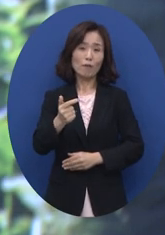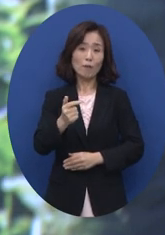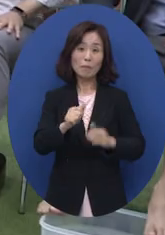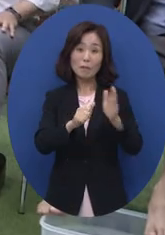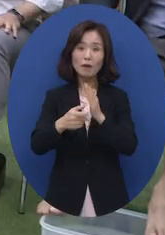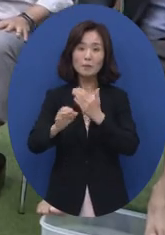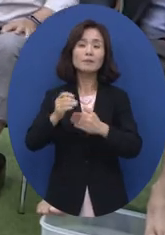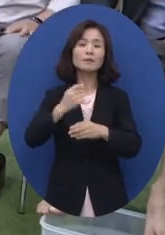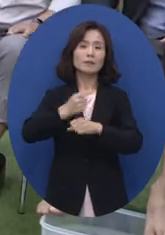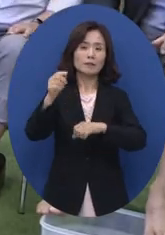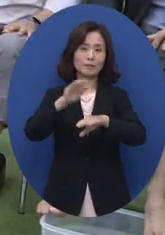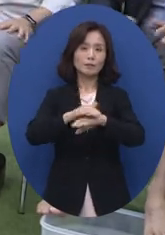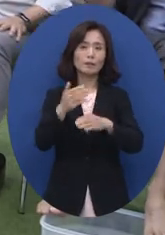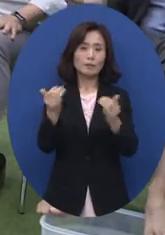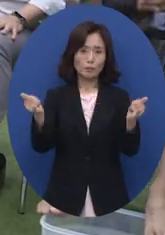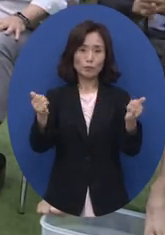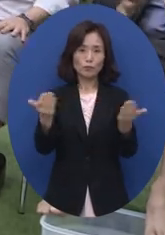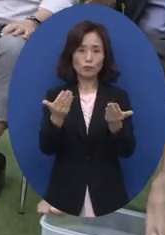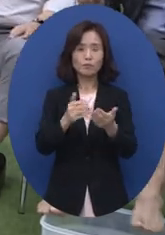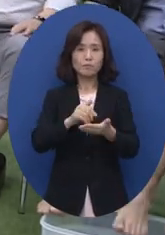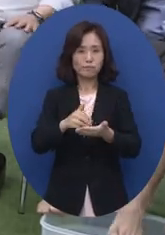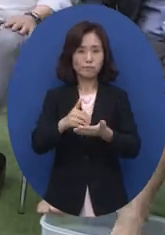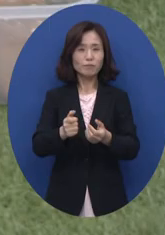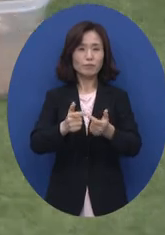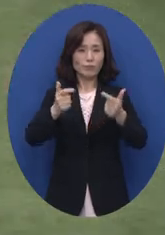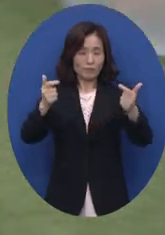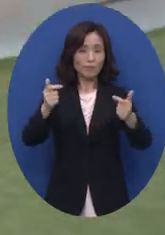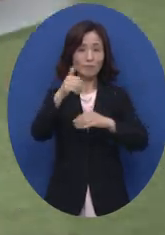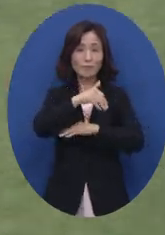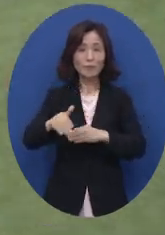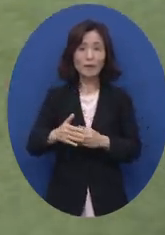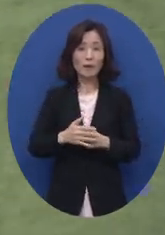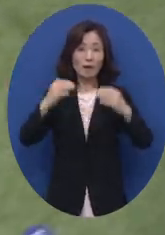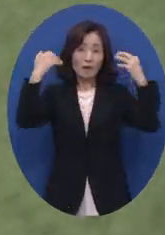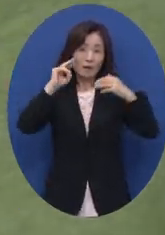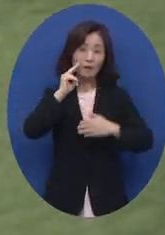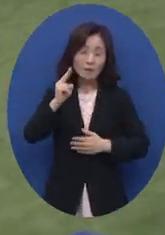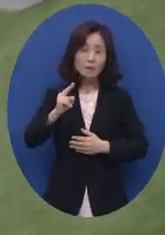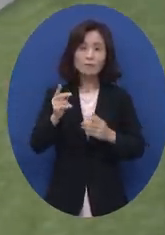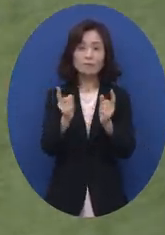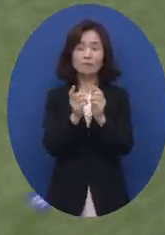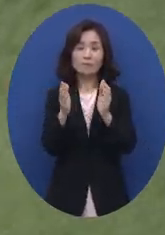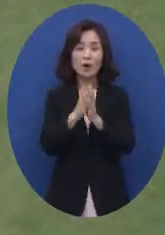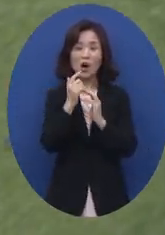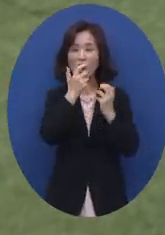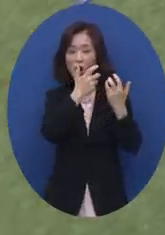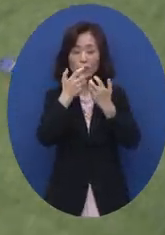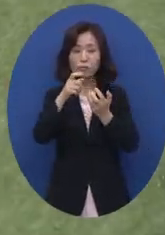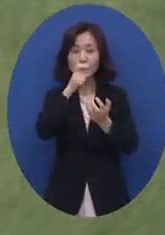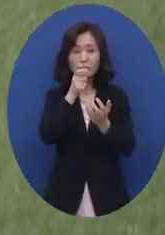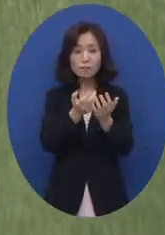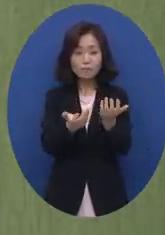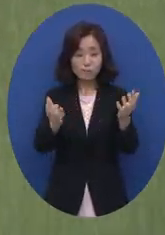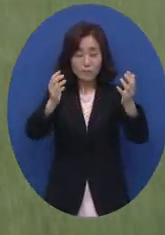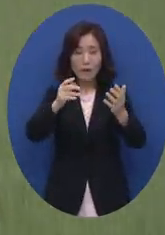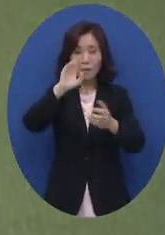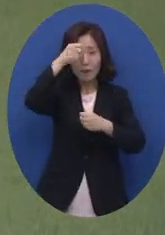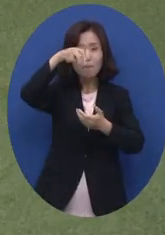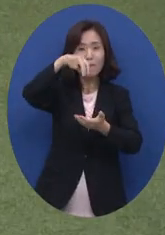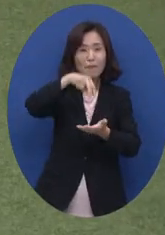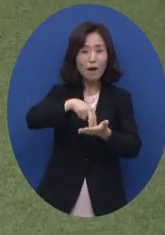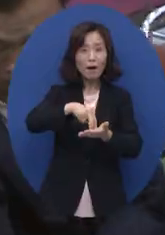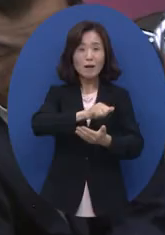늘려서 무더위를 이기기 위해 이 지사와 직원들이 직접 얼음 물에 발을 낫고 누가 오래 버티는 지내기를 하고